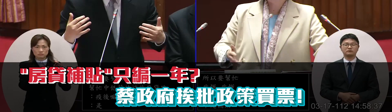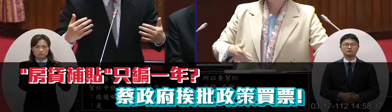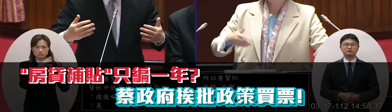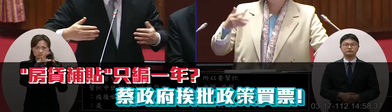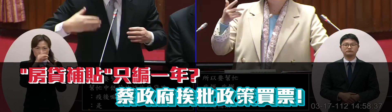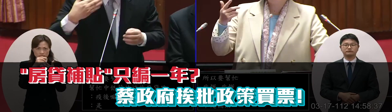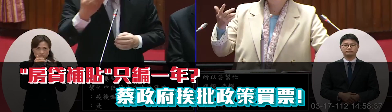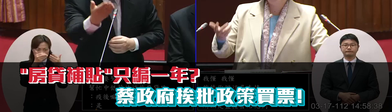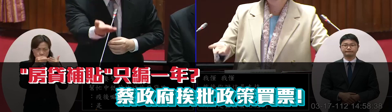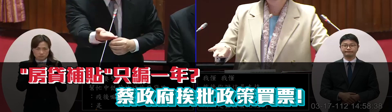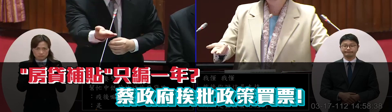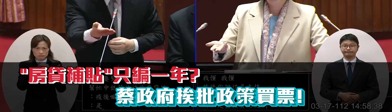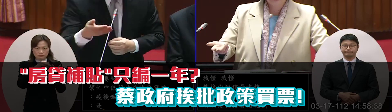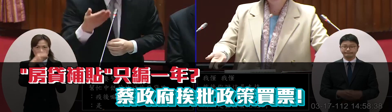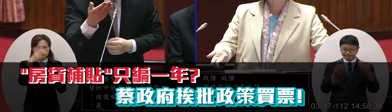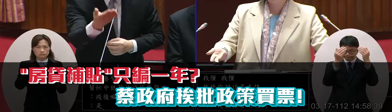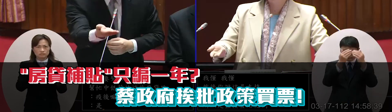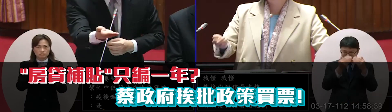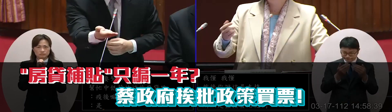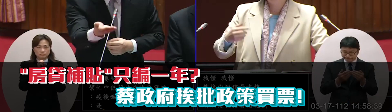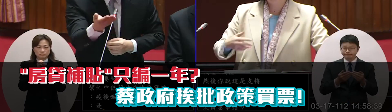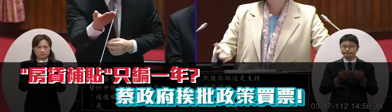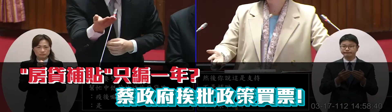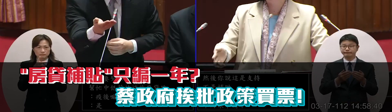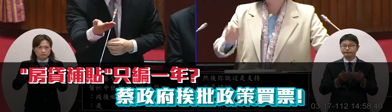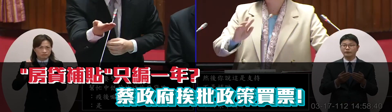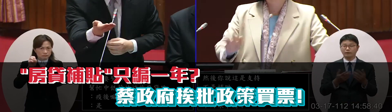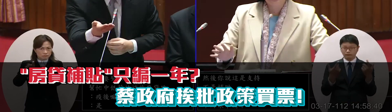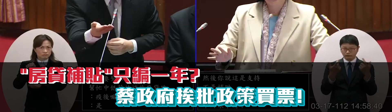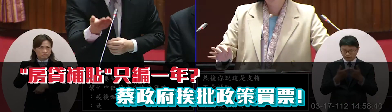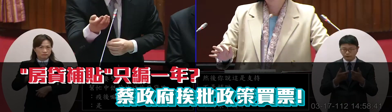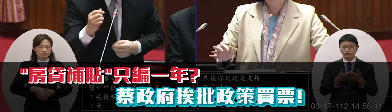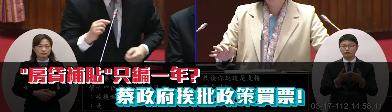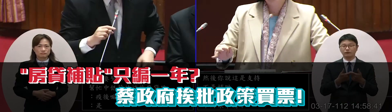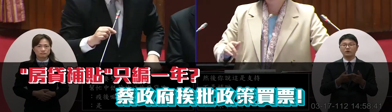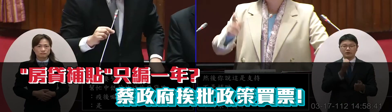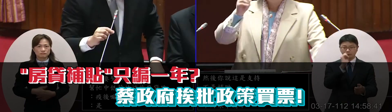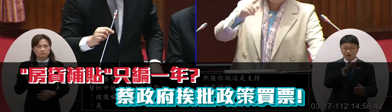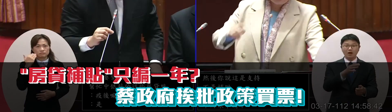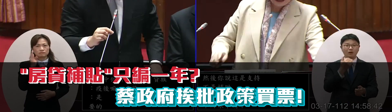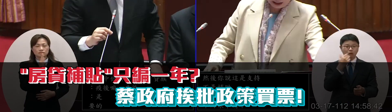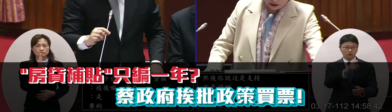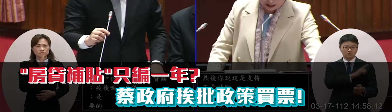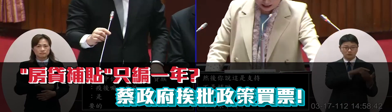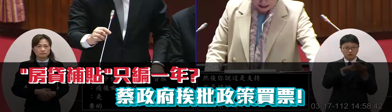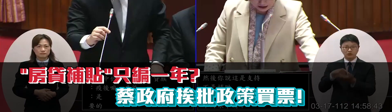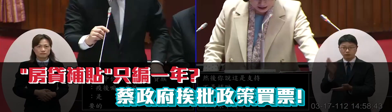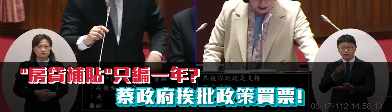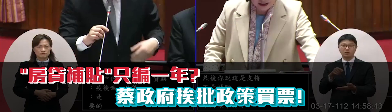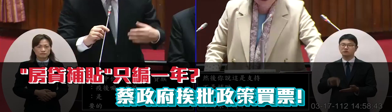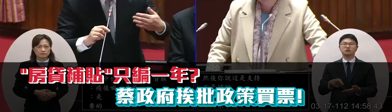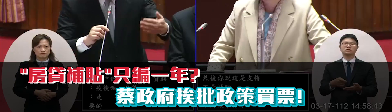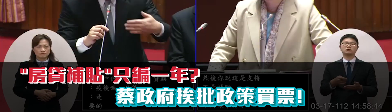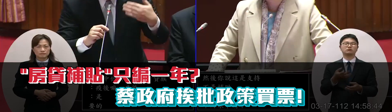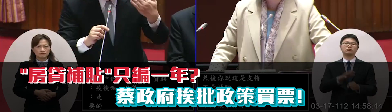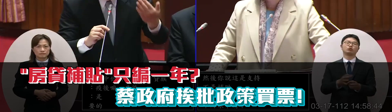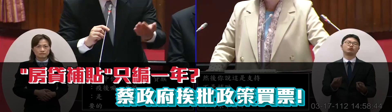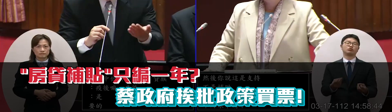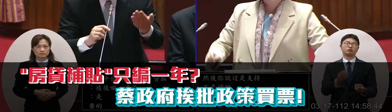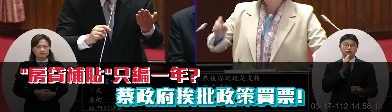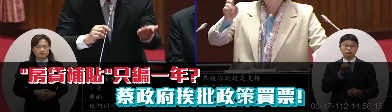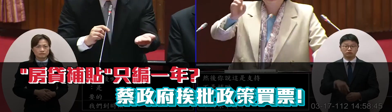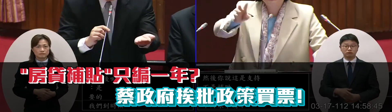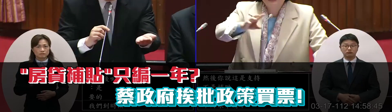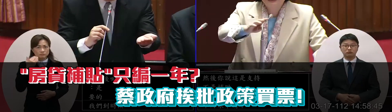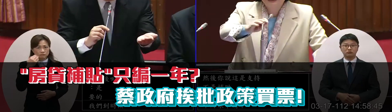过的这个资格之后会通知他，会 通 知他， 他如果不来申请就没了， 是， 好，我想这个关键在， 因为我们即便是